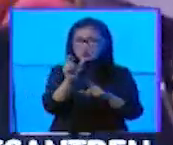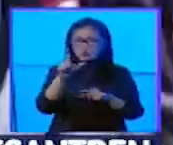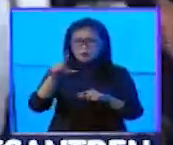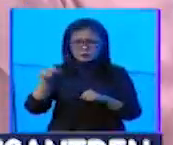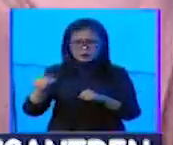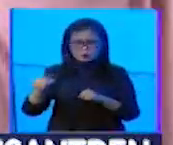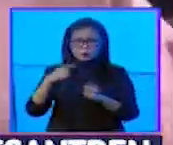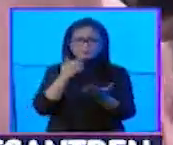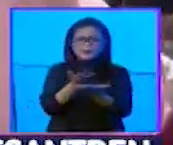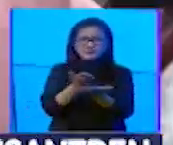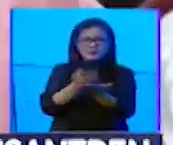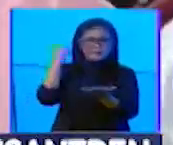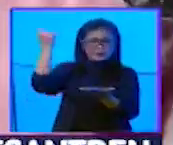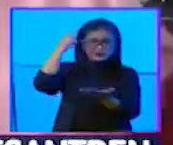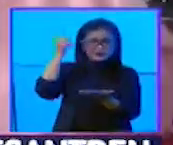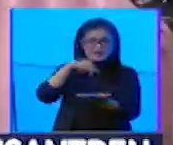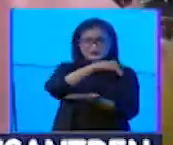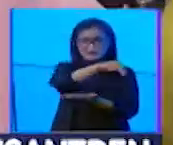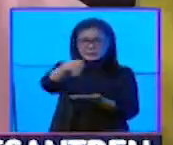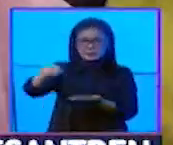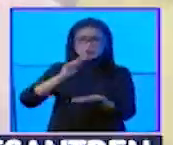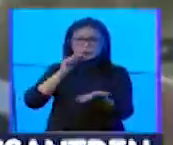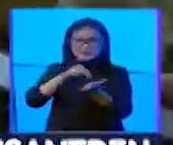daerah terkait perizinan acara.